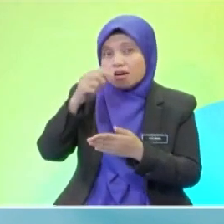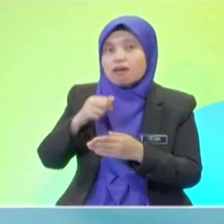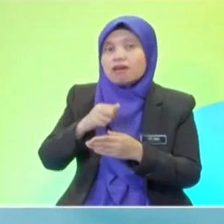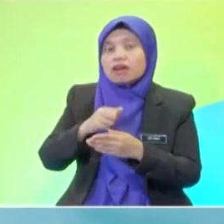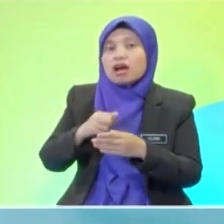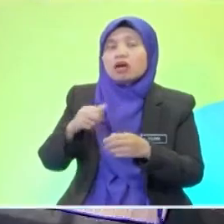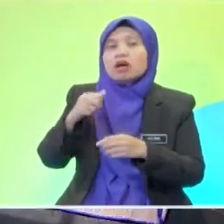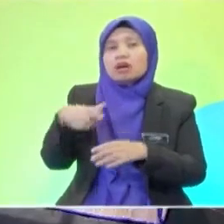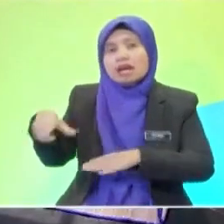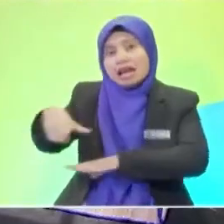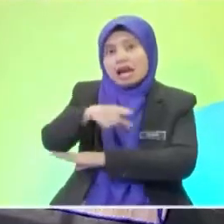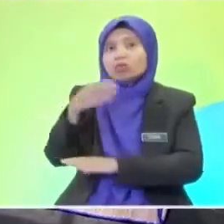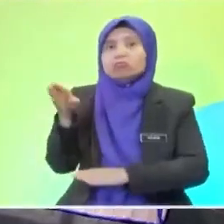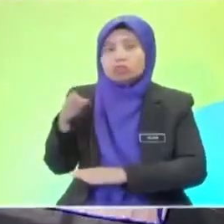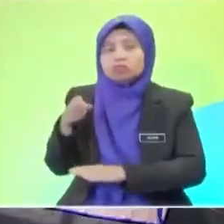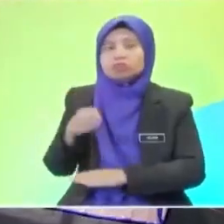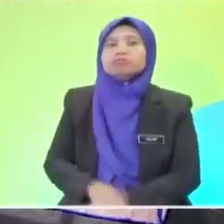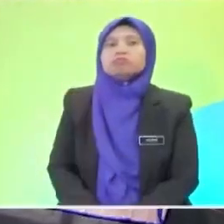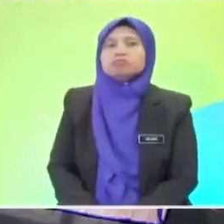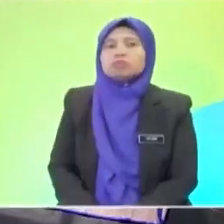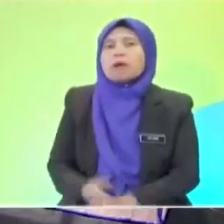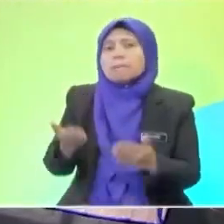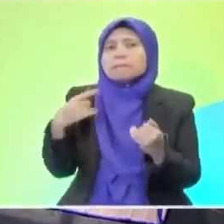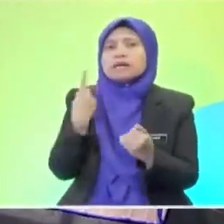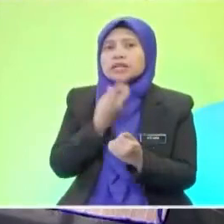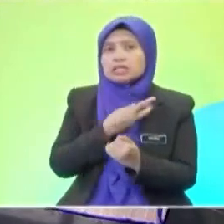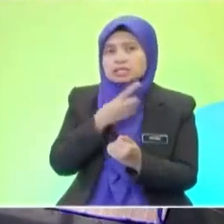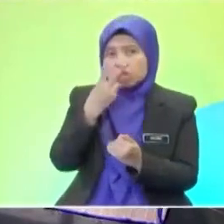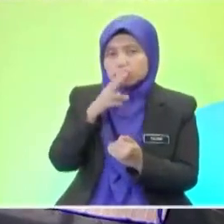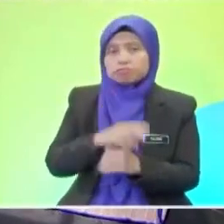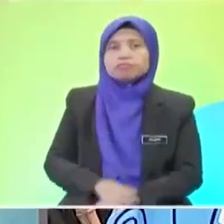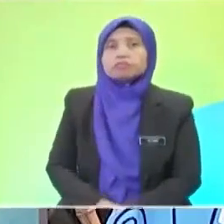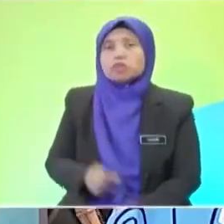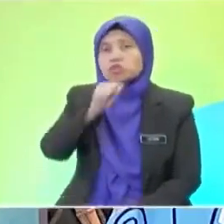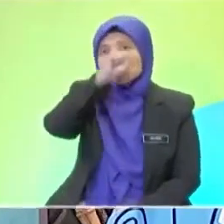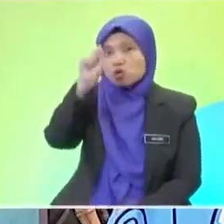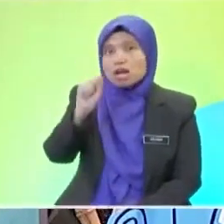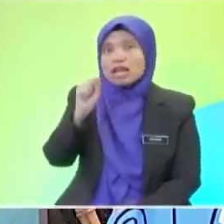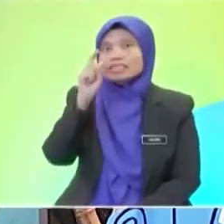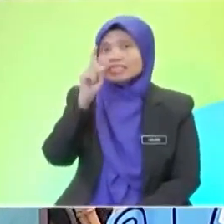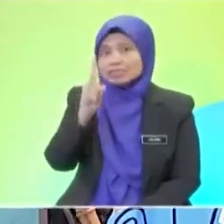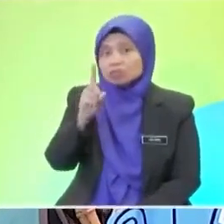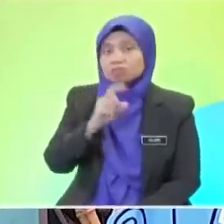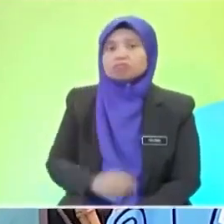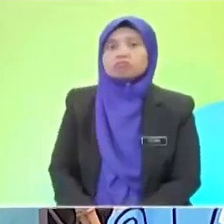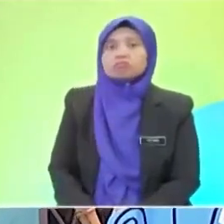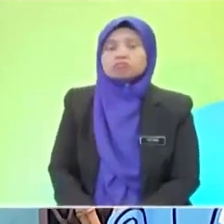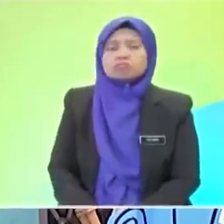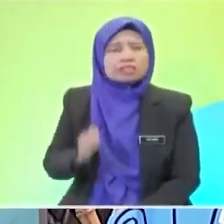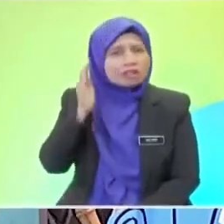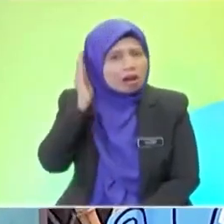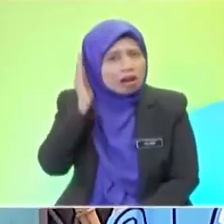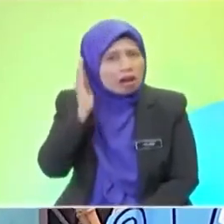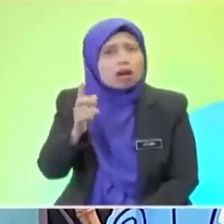baik Itulah audionya dan Mari kita lihat soal lain satu dengar betul betul